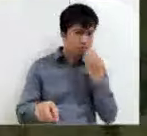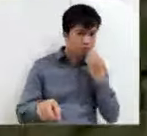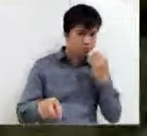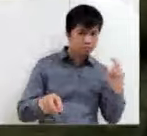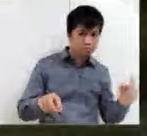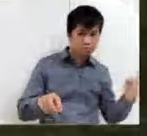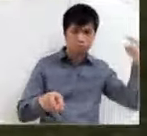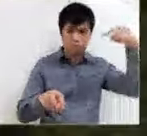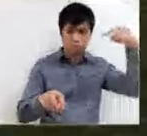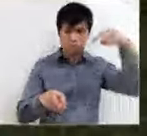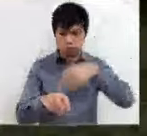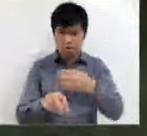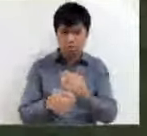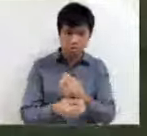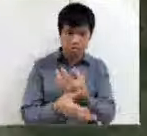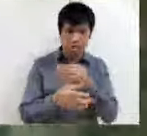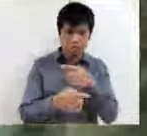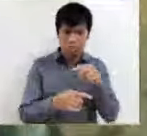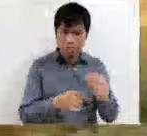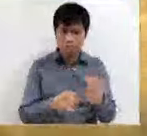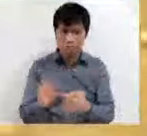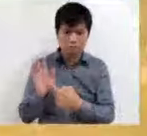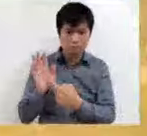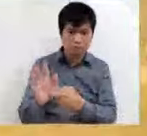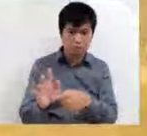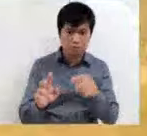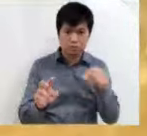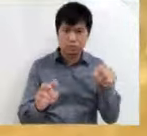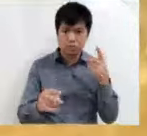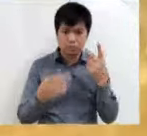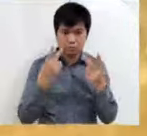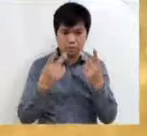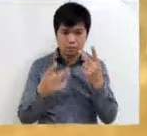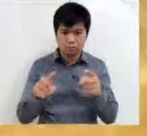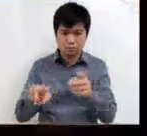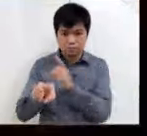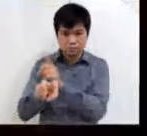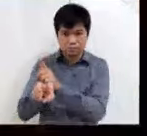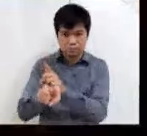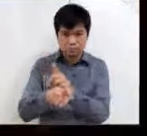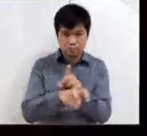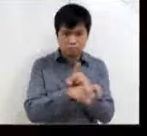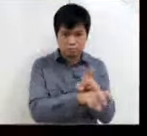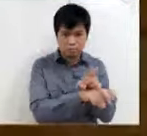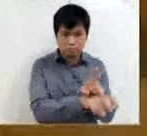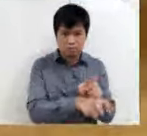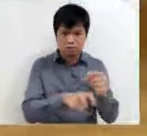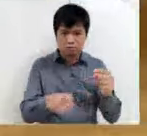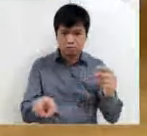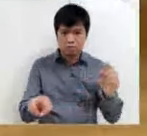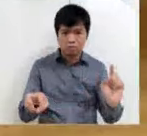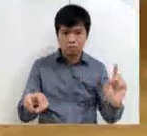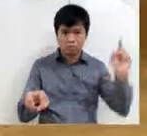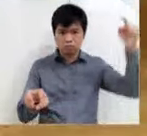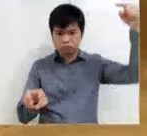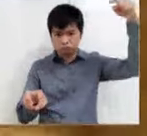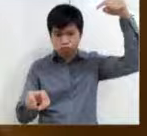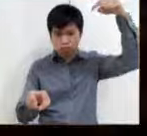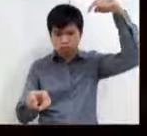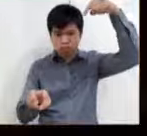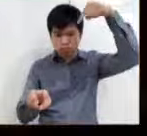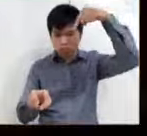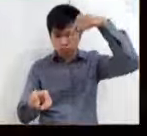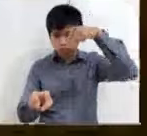ito na inilabas ng Hamas military wing, gamit ang mga rocket-propelled grenades, pinasabok ang mga armored vehicle.